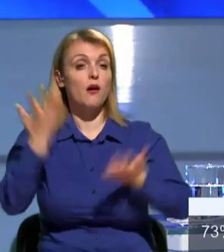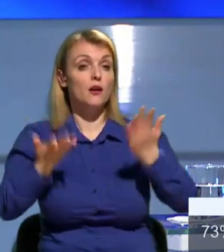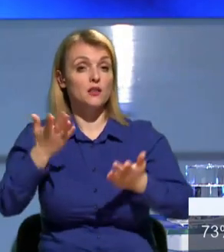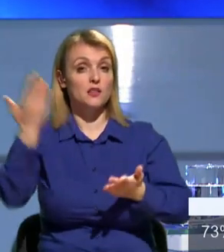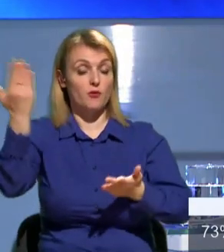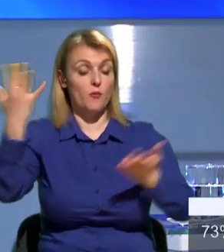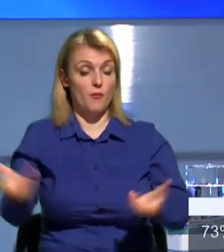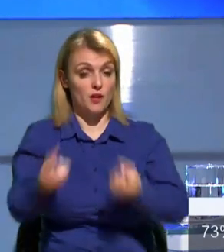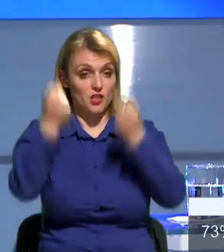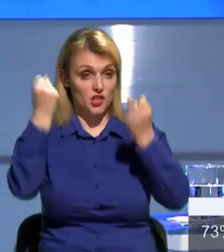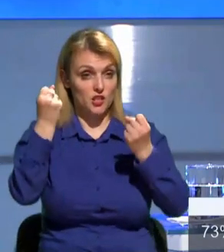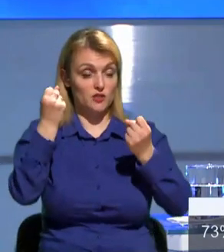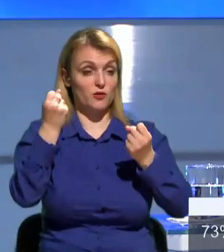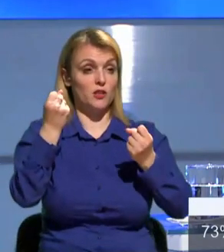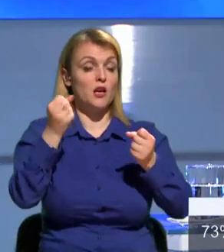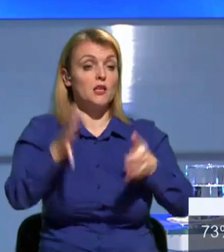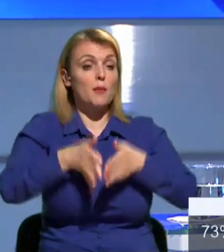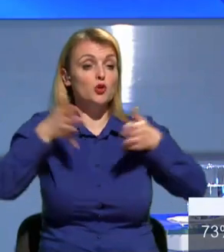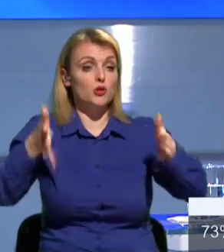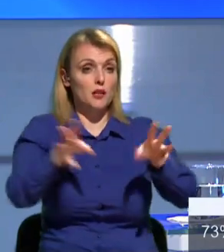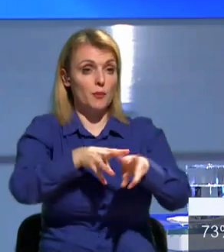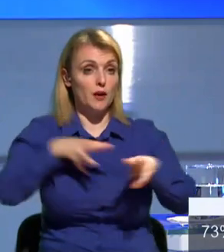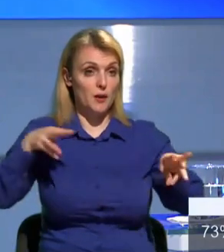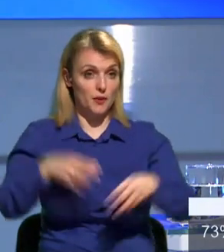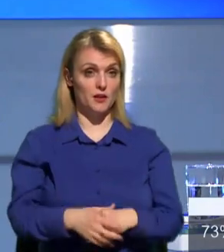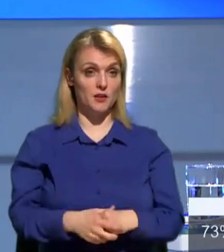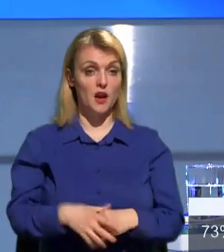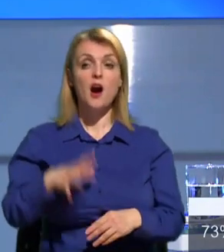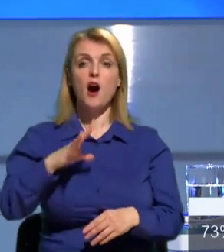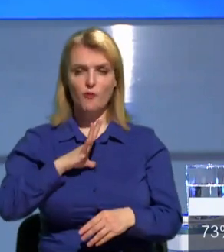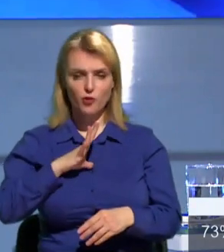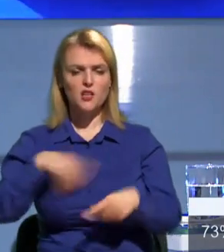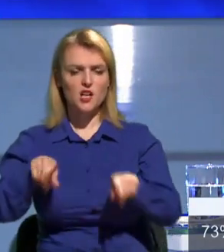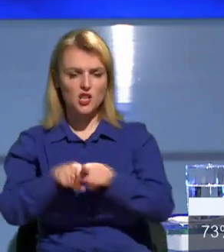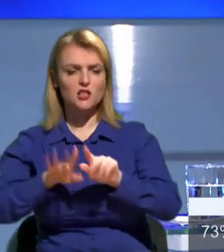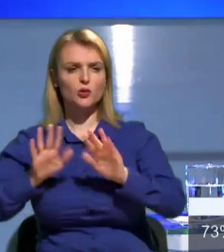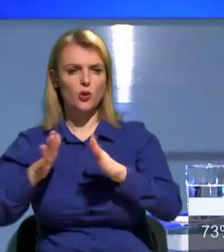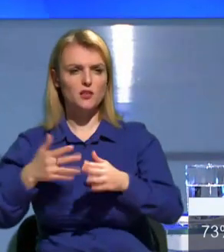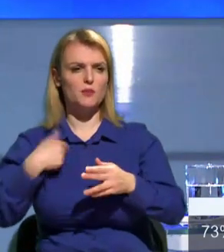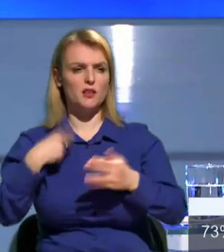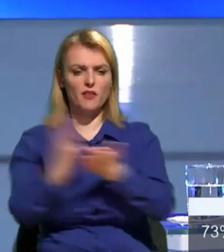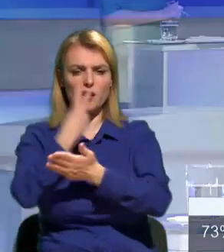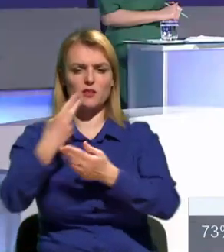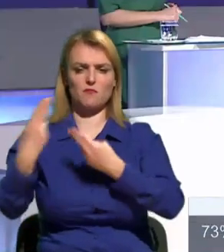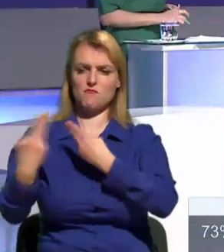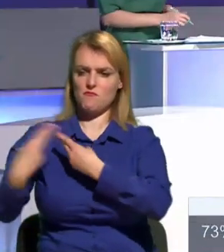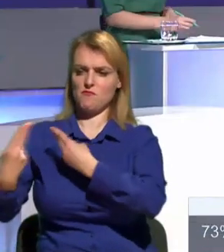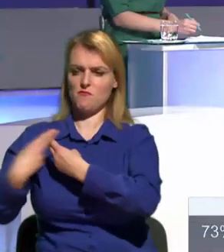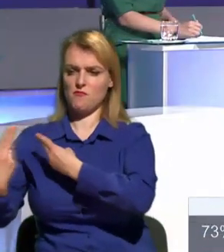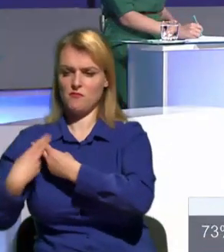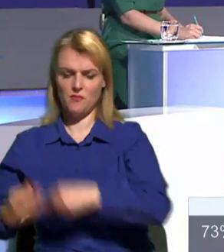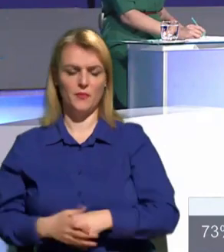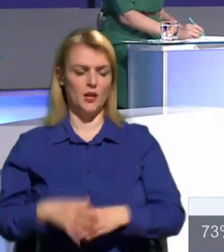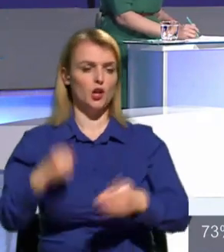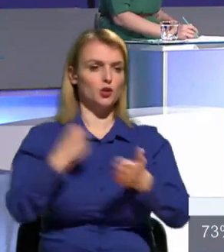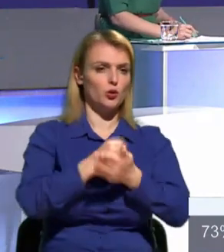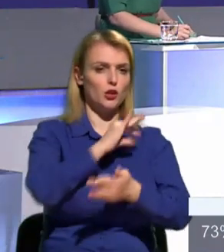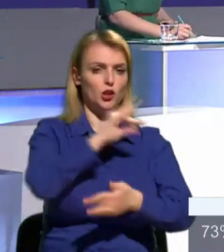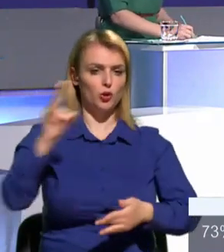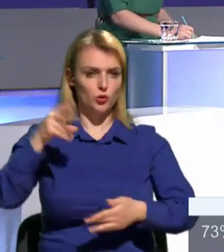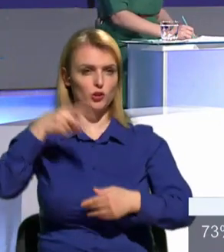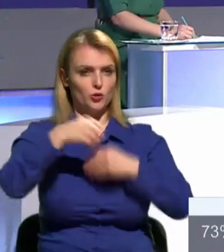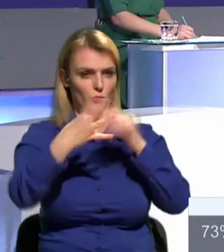parlamentare și a Guvernului. Eu am fost în situația când 2 ani jumate am fost blocat de către guvernarea oligarhică până în iunie anul trecut. Eu